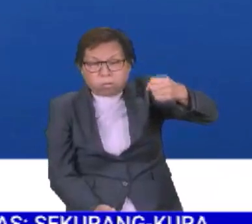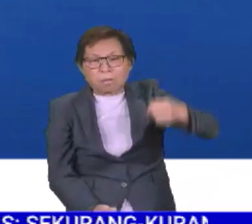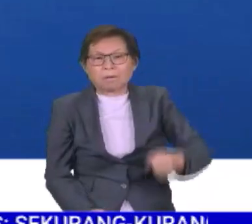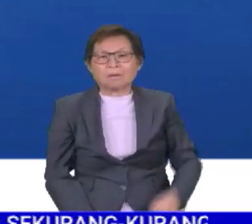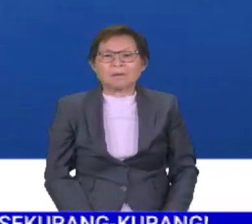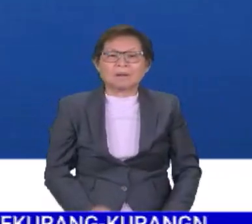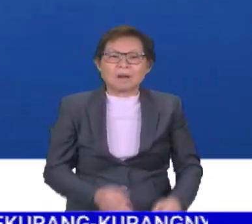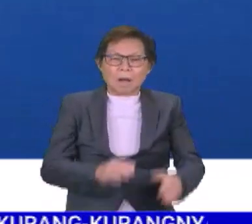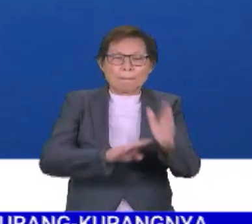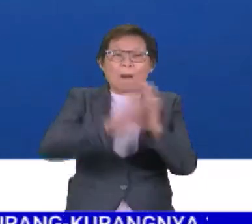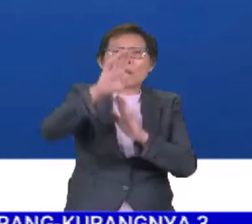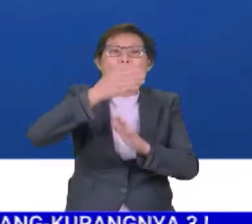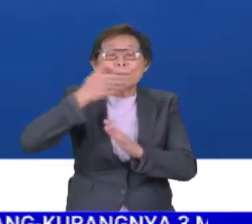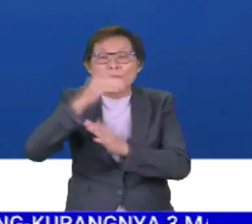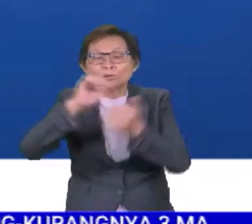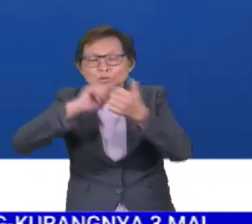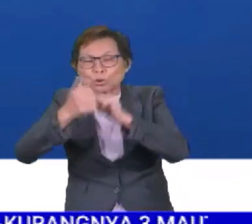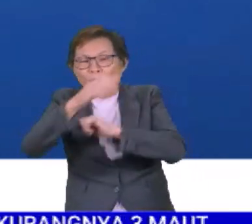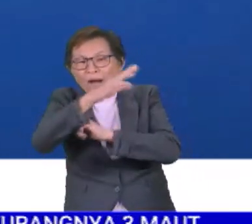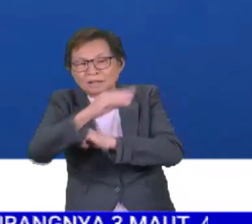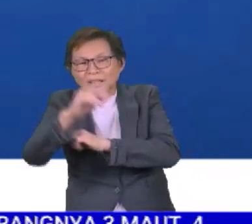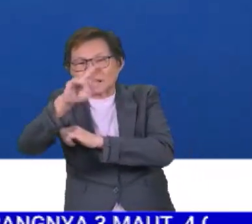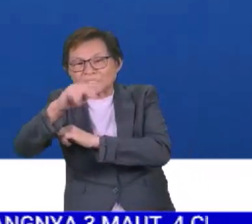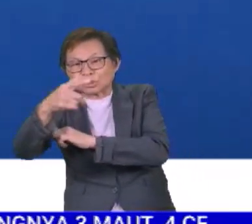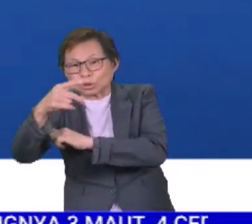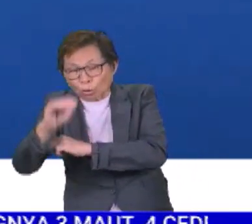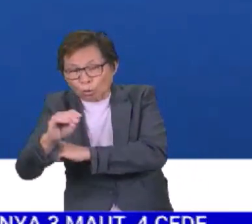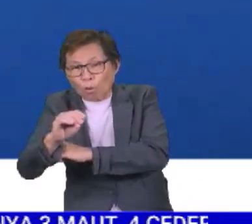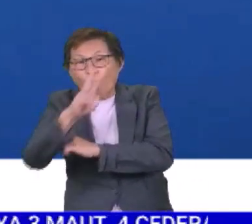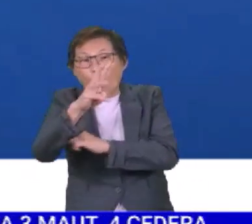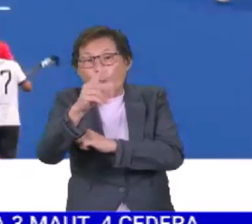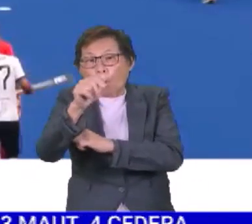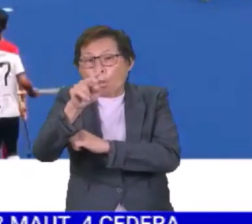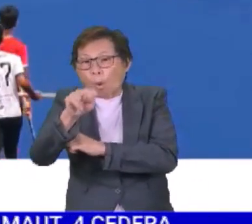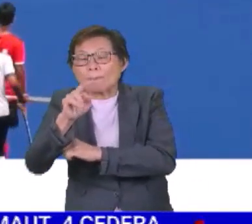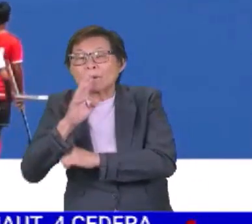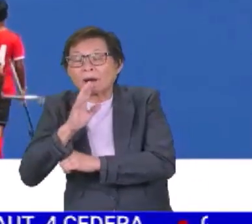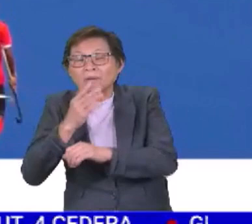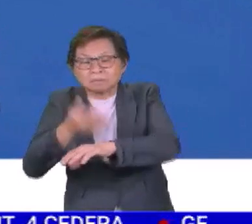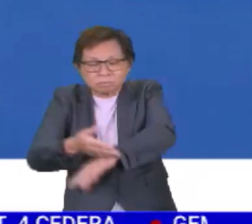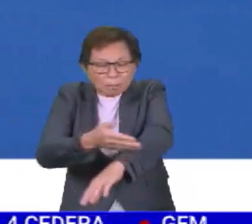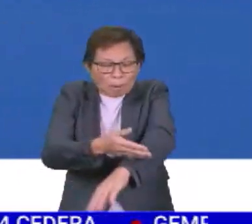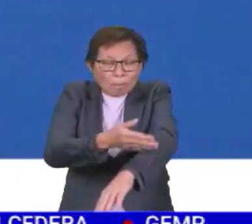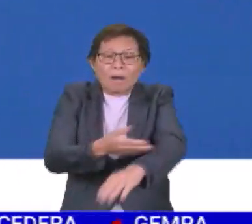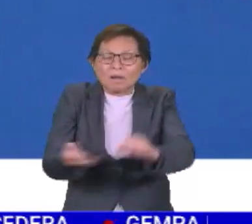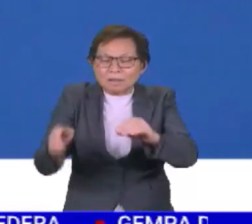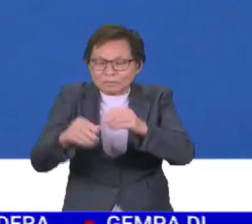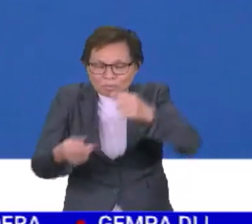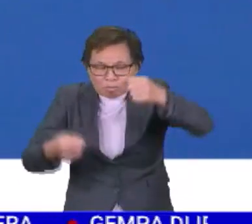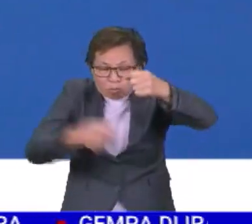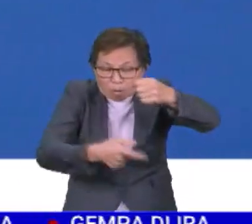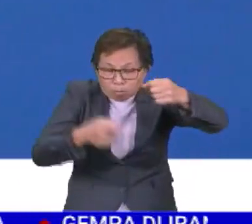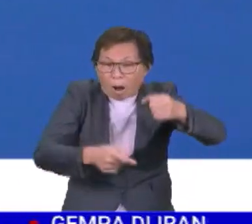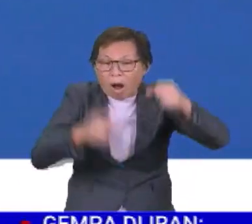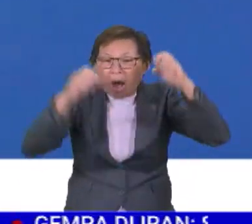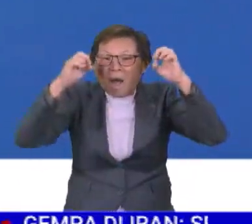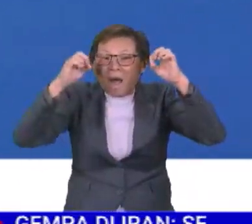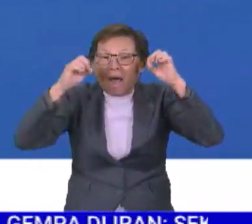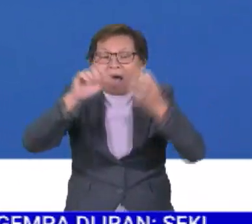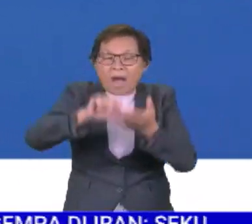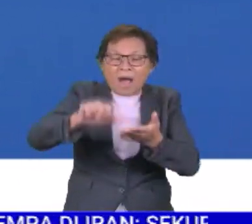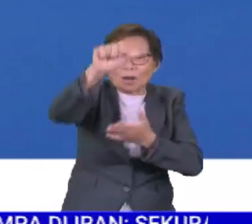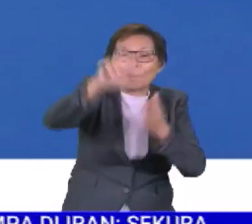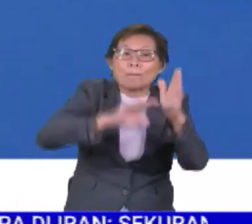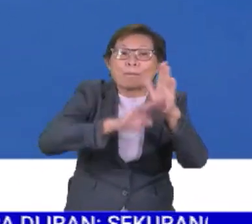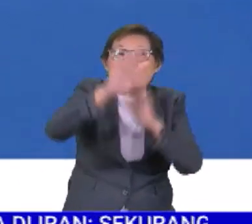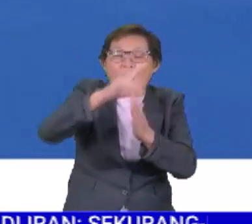Exco Pembangunan Belia, Sukan dan NGO Wan Sukari Wan Abdullah berkata penambahan itu bagi menampung perbelanjaan Akademi Pembangunan Hoki Negeri